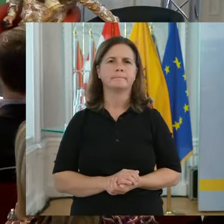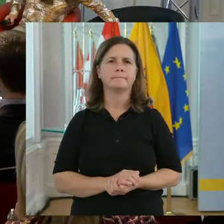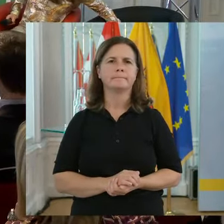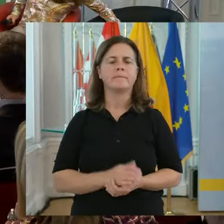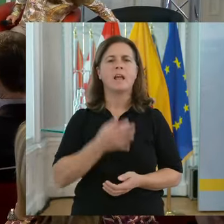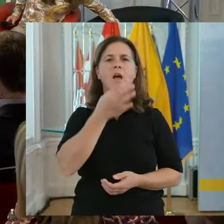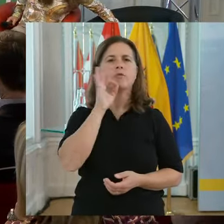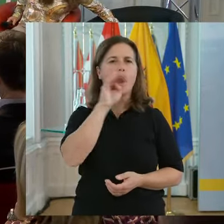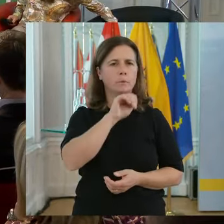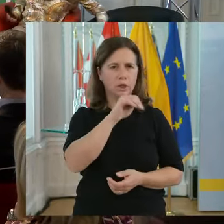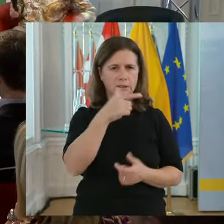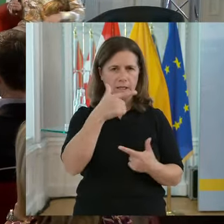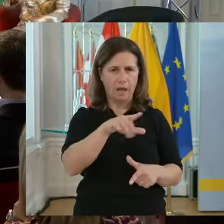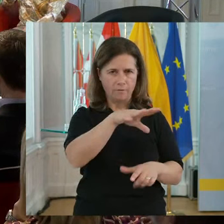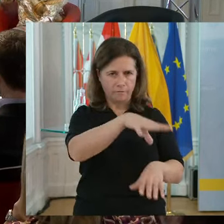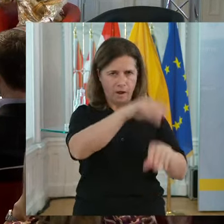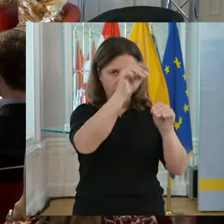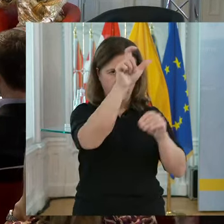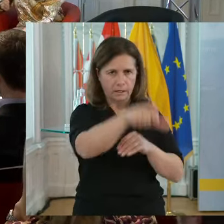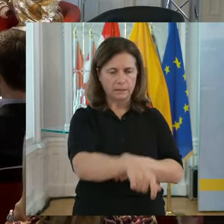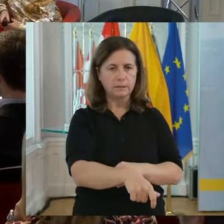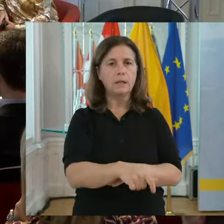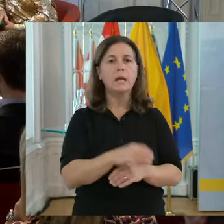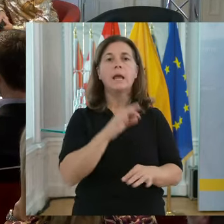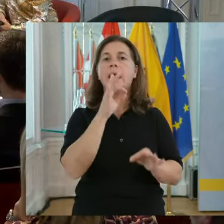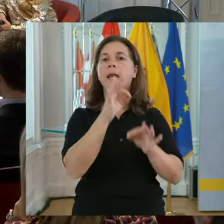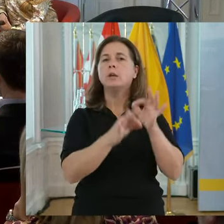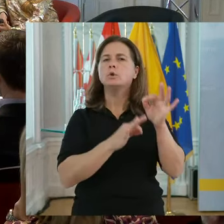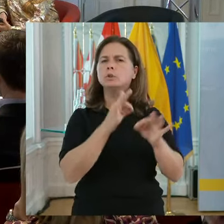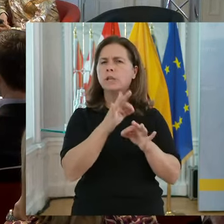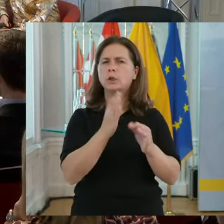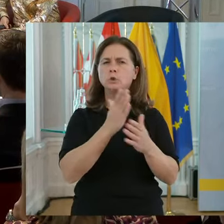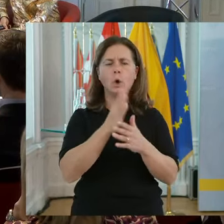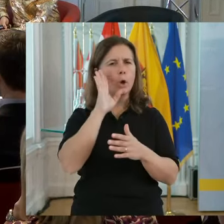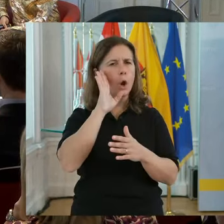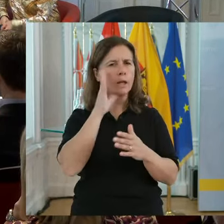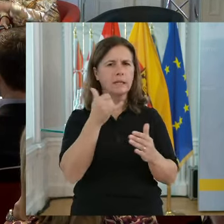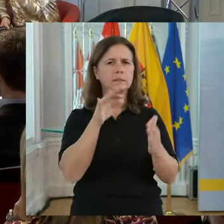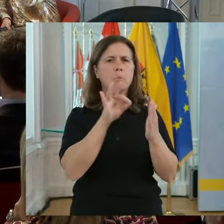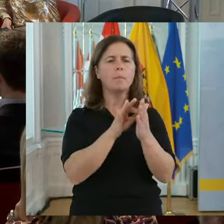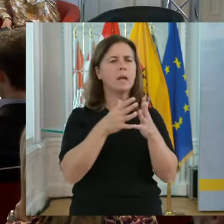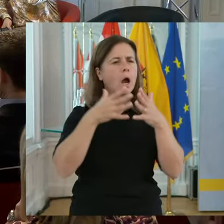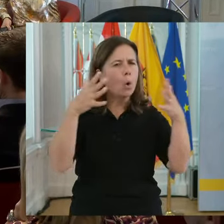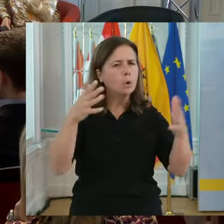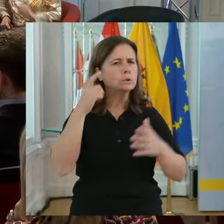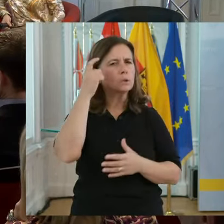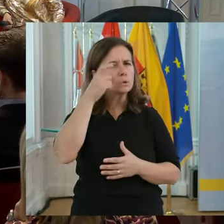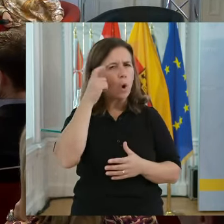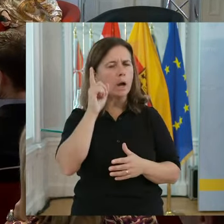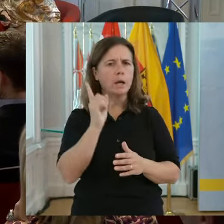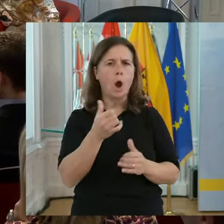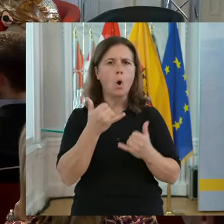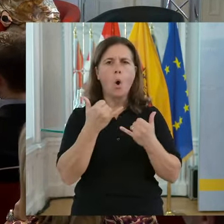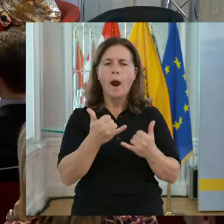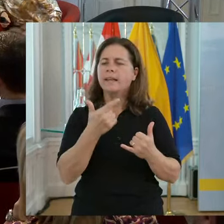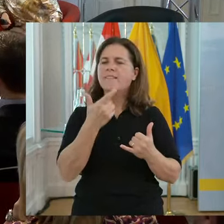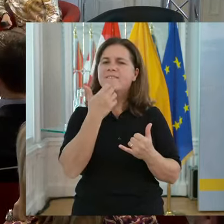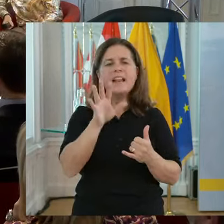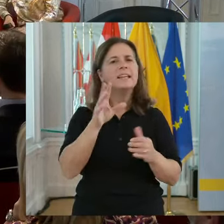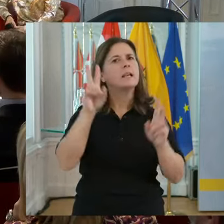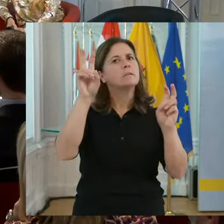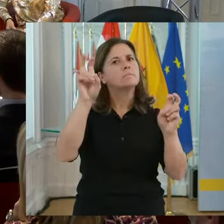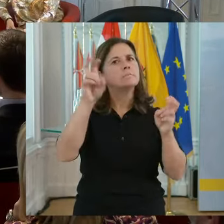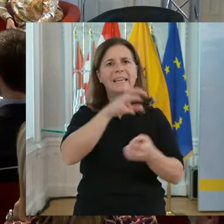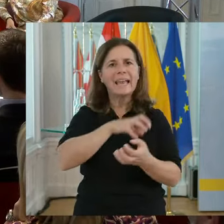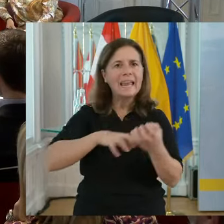Frau Mischenski, ich darf mit Ihnen beginnen. Die Industrie hat, wir haben es schon gehört, momentan große Sorgen, auch wenn wir heute nicht von Krise sprechen wollen, aber